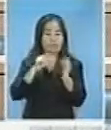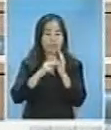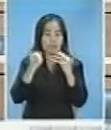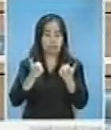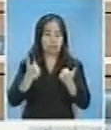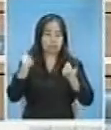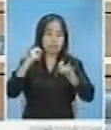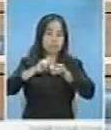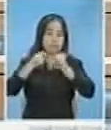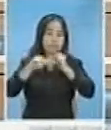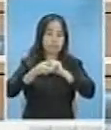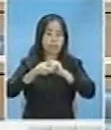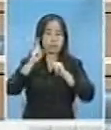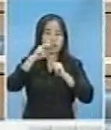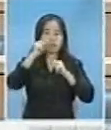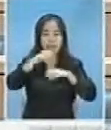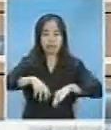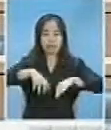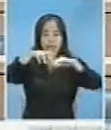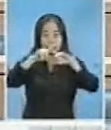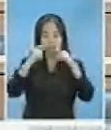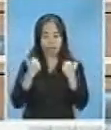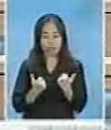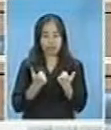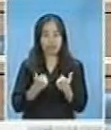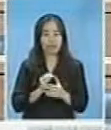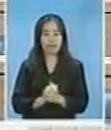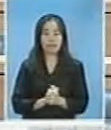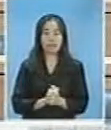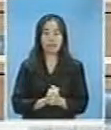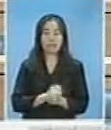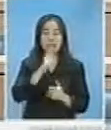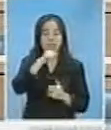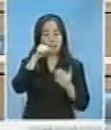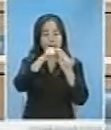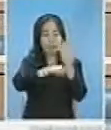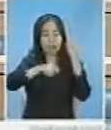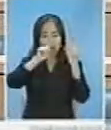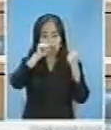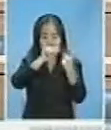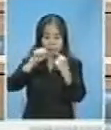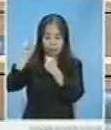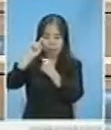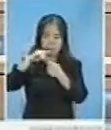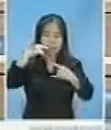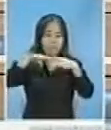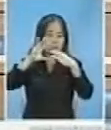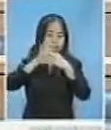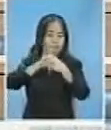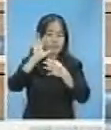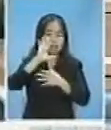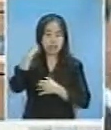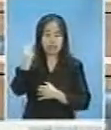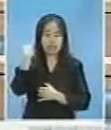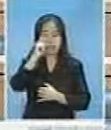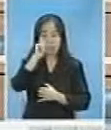ทบในยามวิกฤตในขณะนี้ครับถามว่าตรงไหนบ้างที่ไม่สอดคล้องครับผมจะชี้ให้เห็นคร่าวๆนะครับ